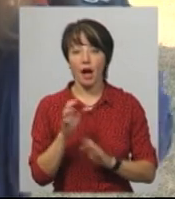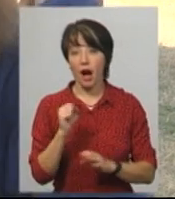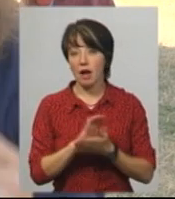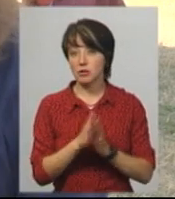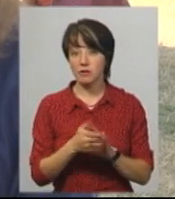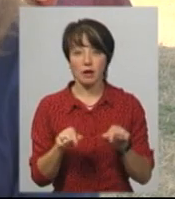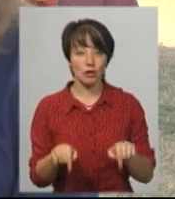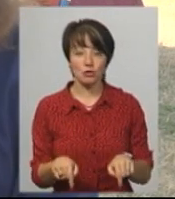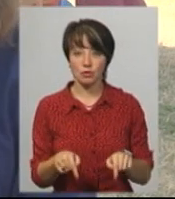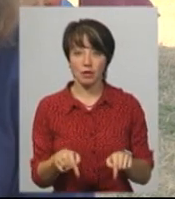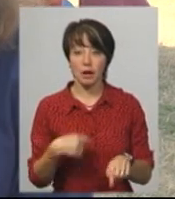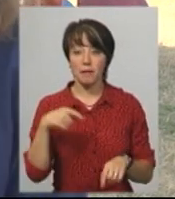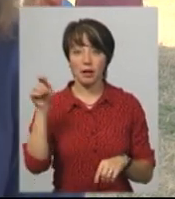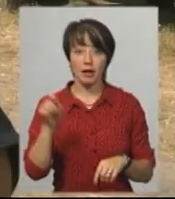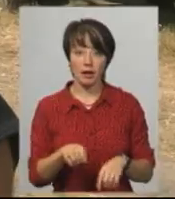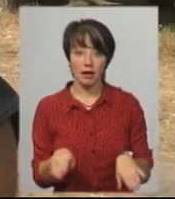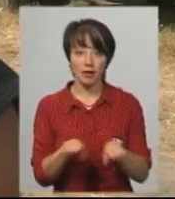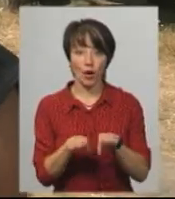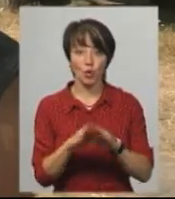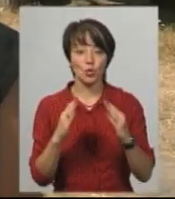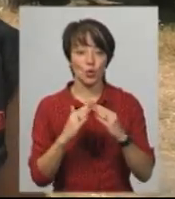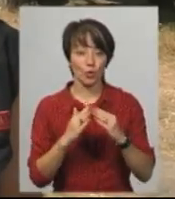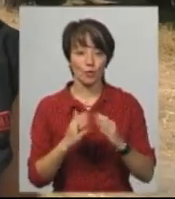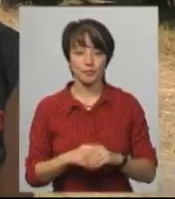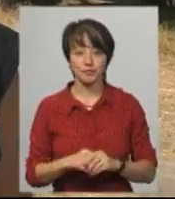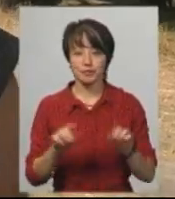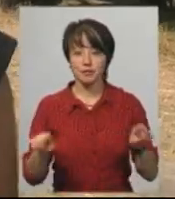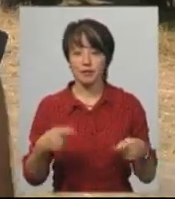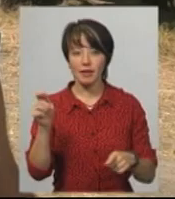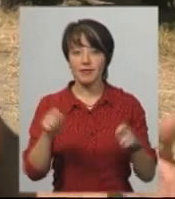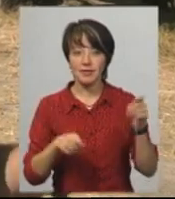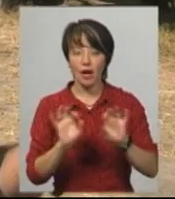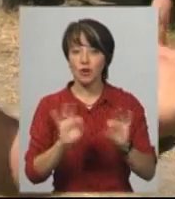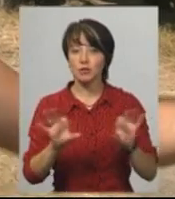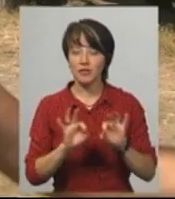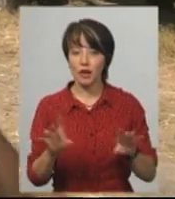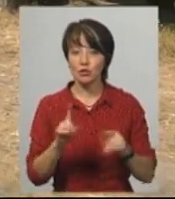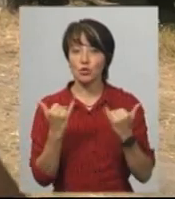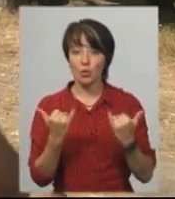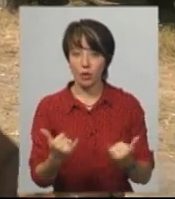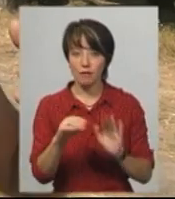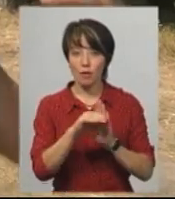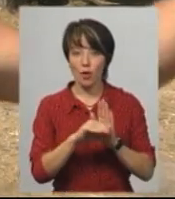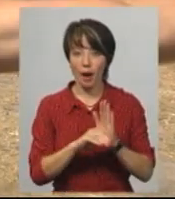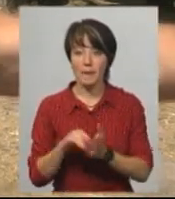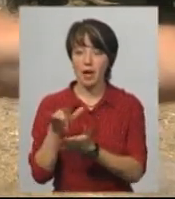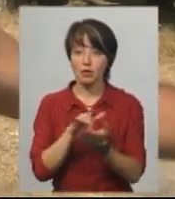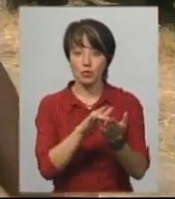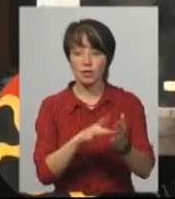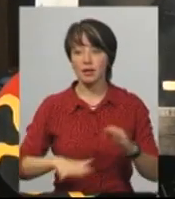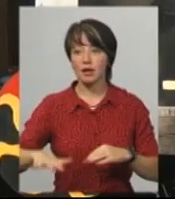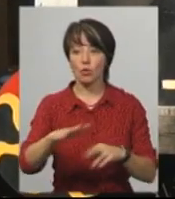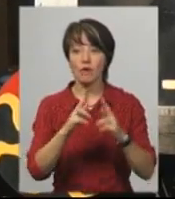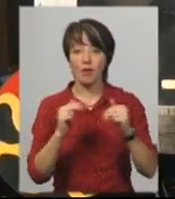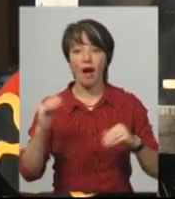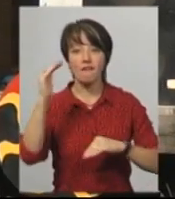тут скажу, ну, приїхав як ніби додому. Організатор фестивалю Володимир Бадлюк розповідає, що сьогодні у програмі екскурсія по території